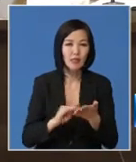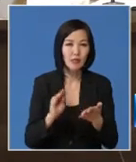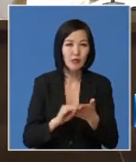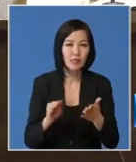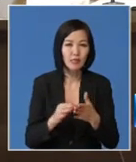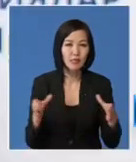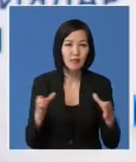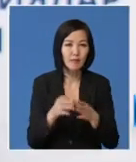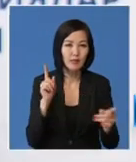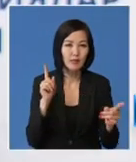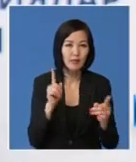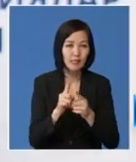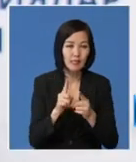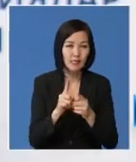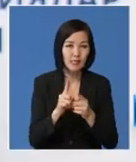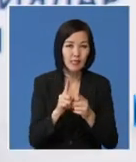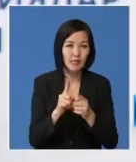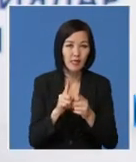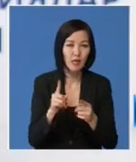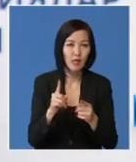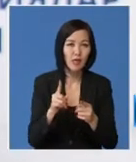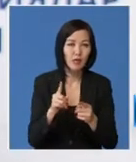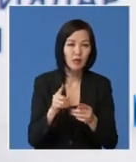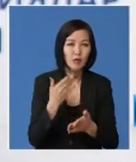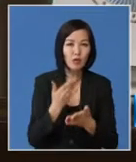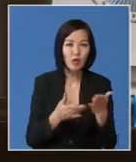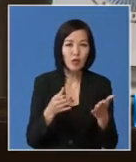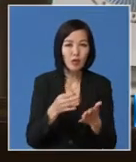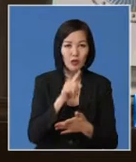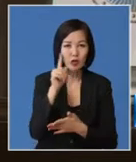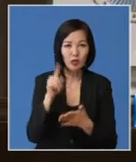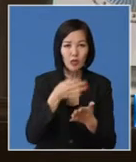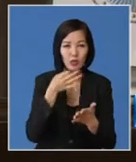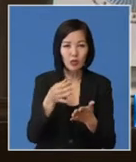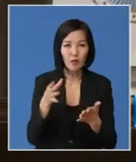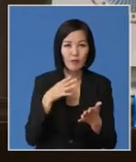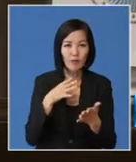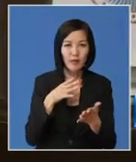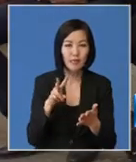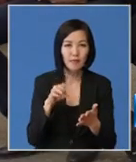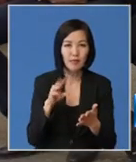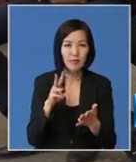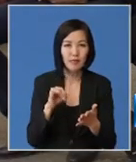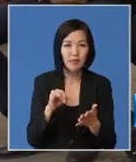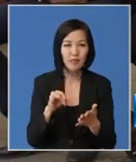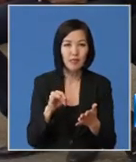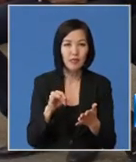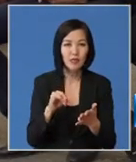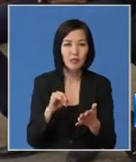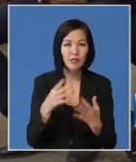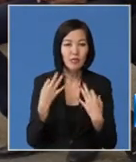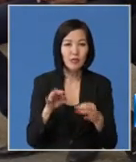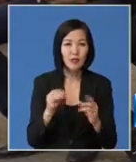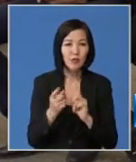қызметінің баспасөз конференциясына келіп, тілшілермен тілдесті. Қойған сауалдарына жауап берді. Олардың айтуынша, грэпплинг, бразилиялық